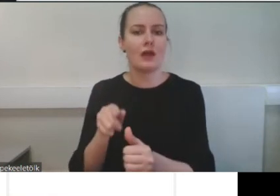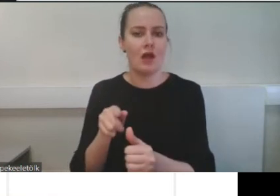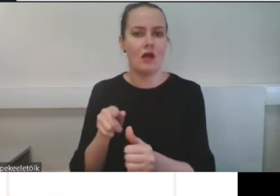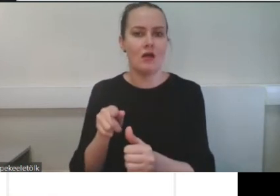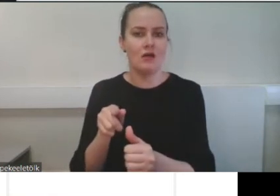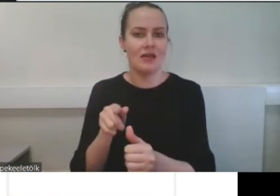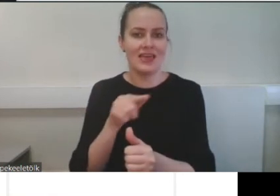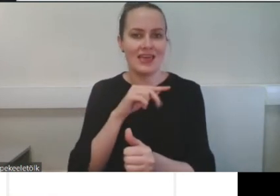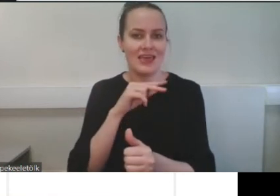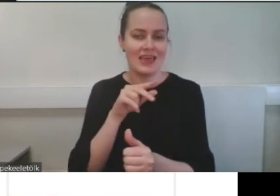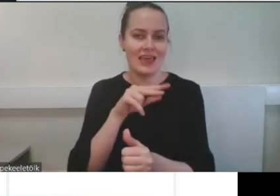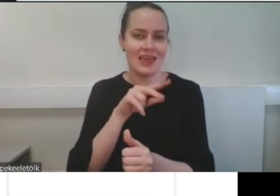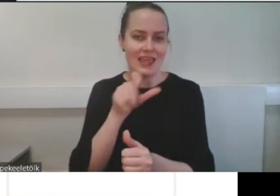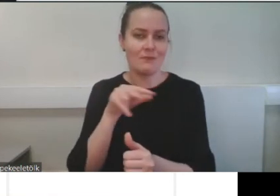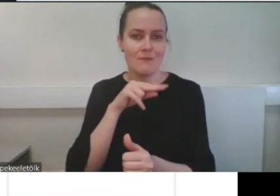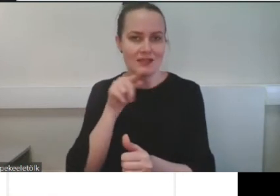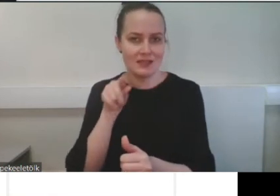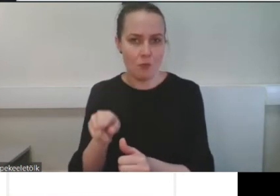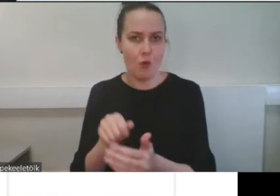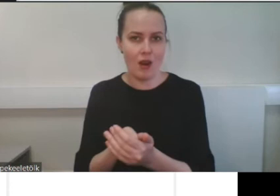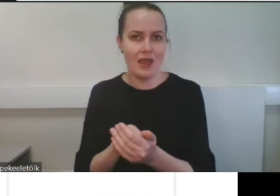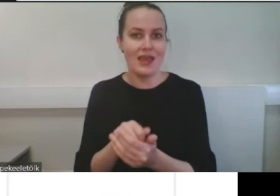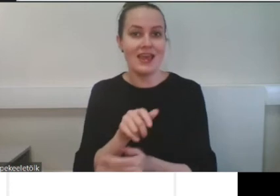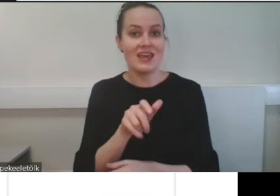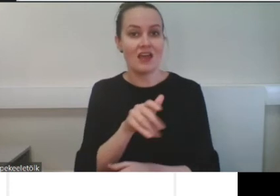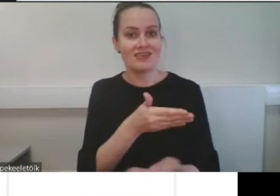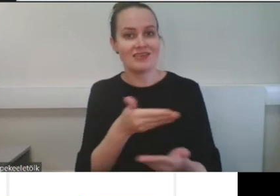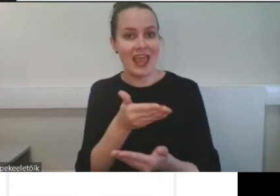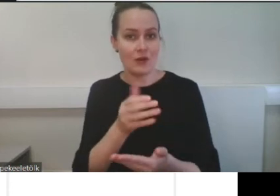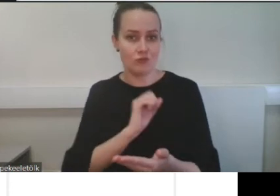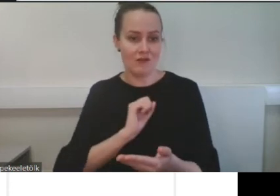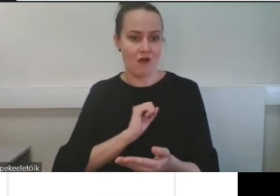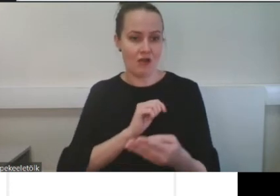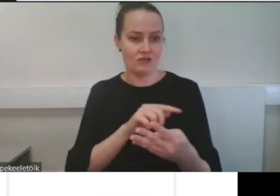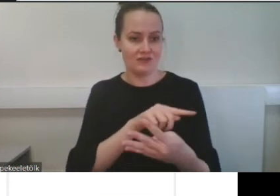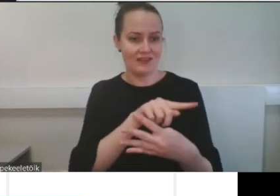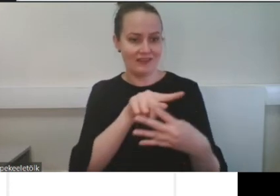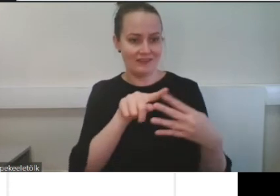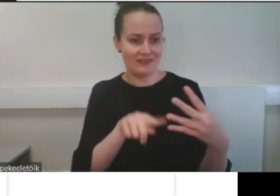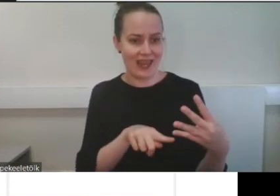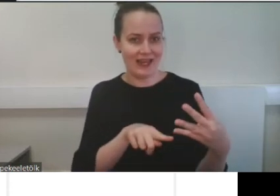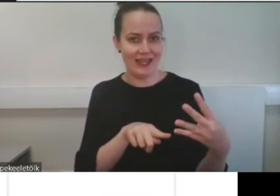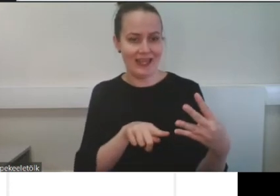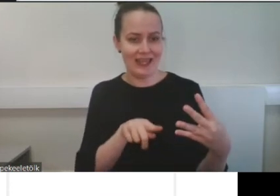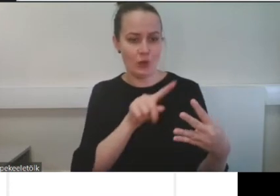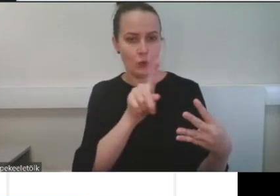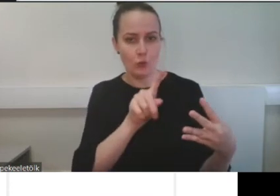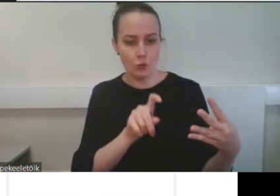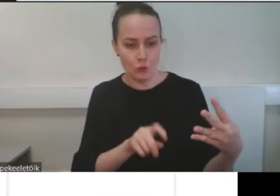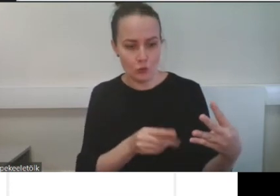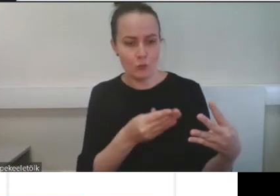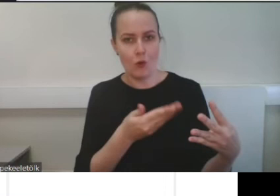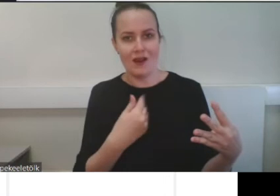Ja 39% siis vanaduspensioniaalistest ehk 65 pluss inimestest ei ole